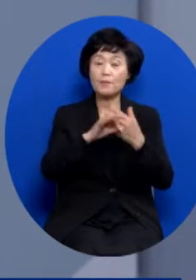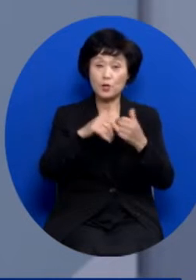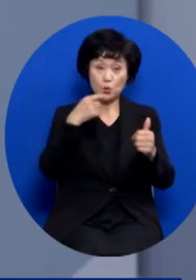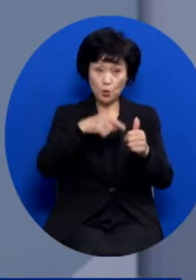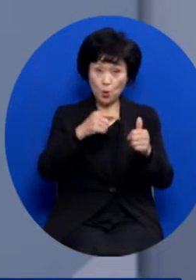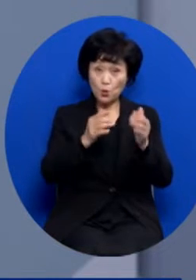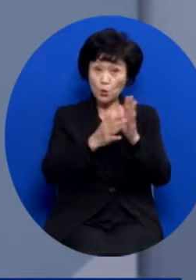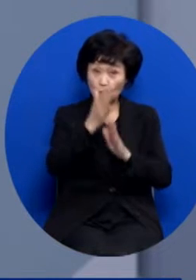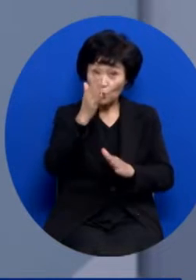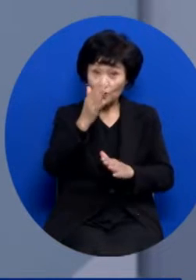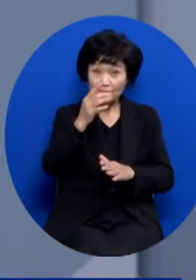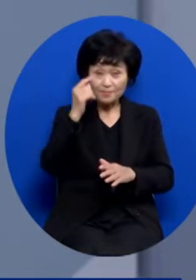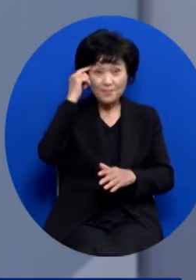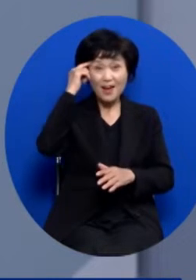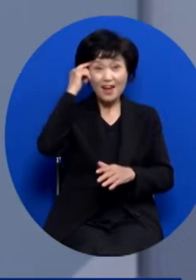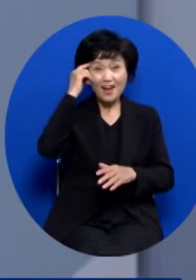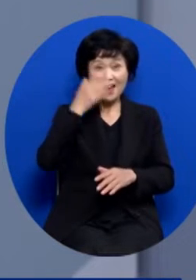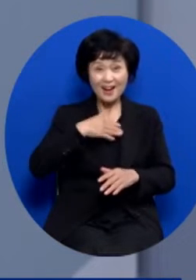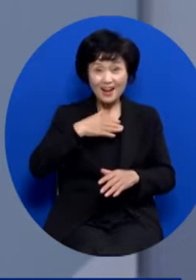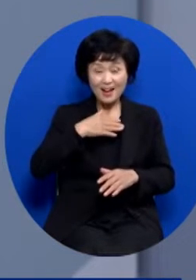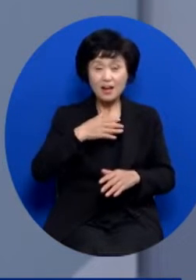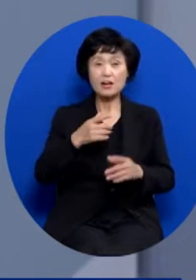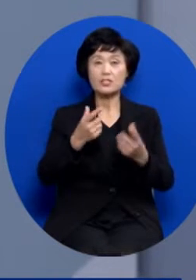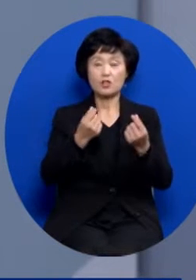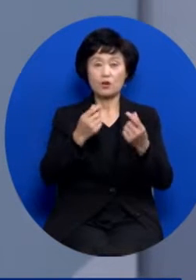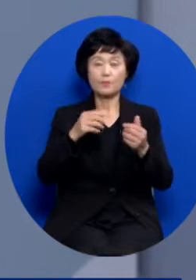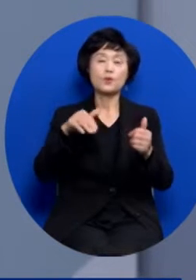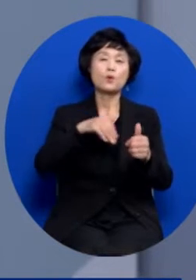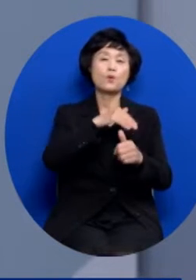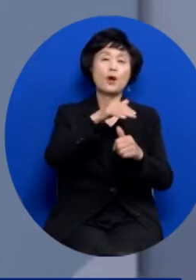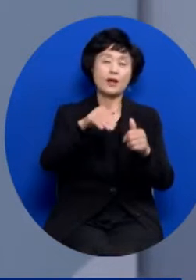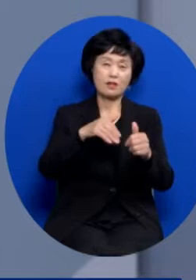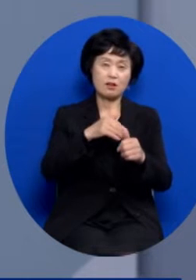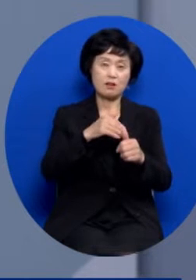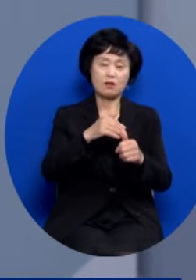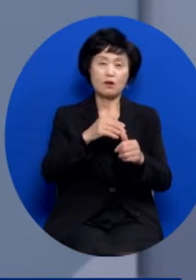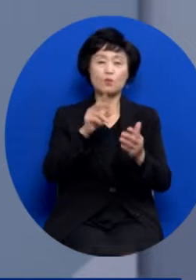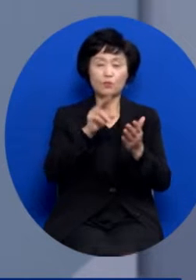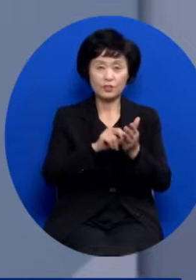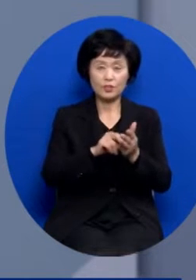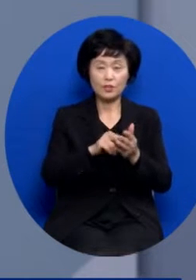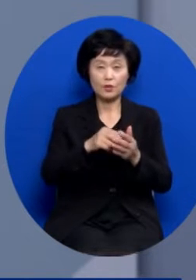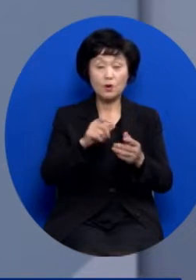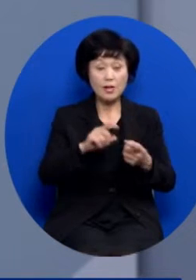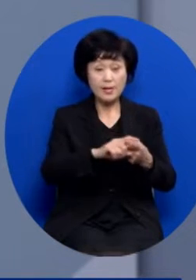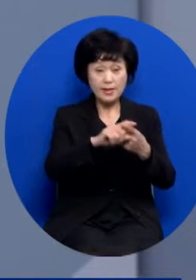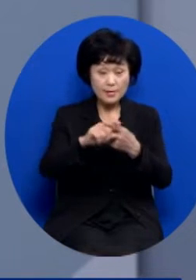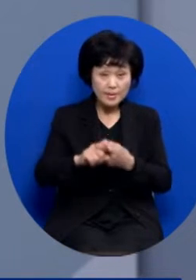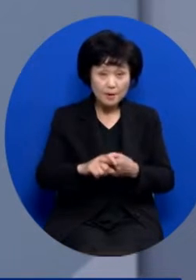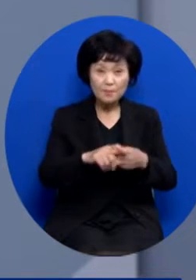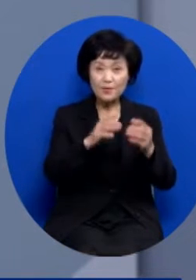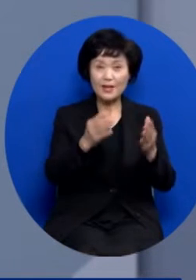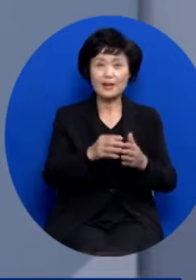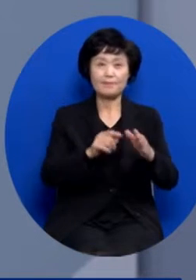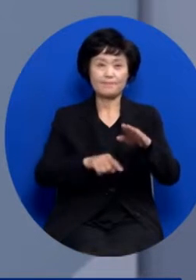그러는 것처럼 교육 문화 환경을 좀 우리 기독교 연합회가 앞장서서